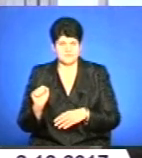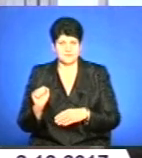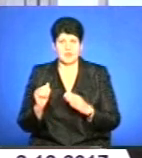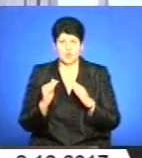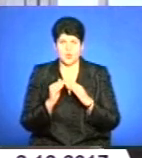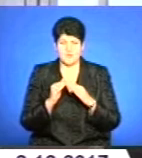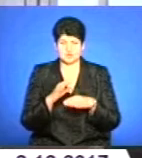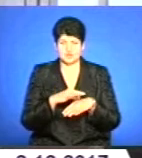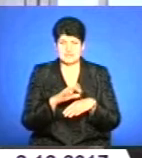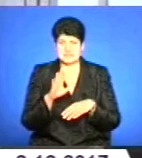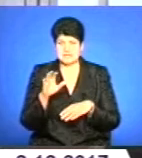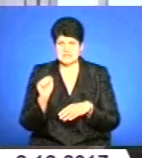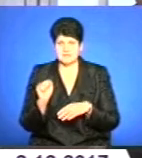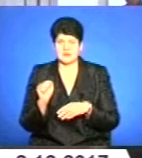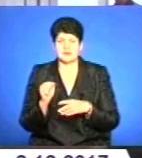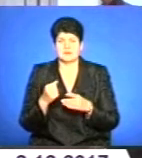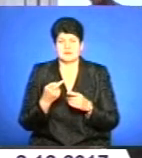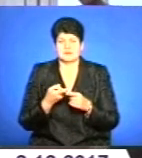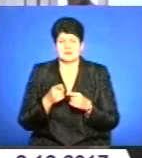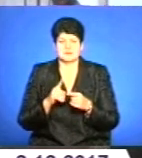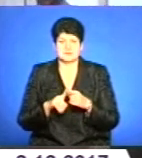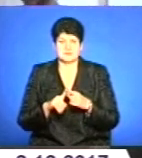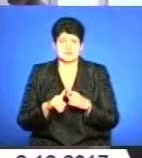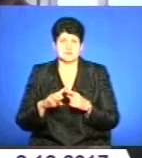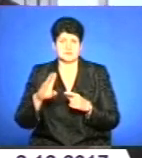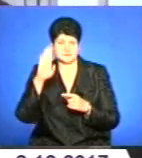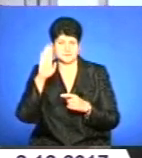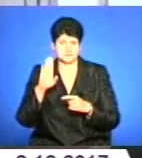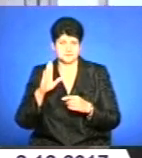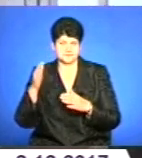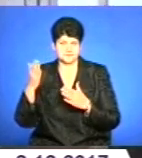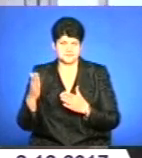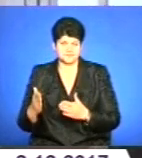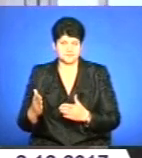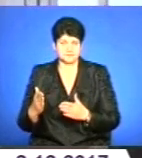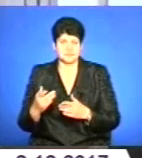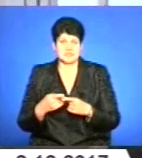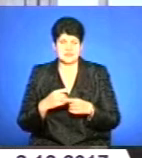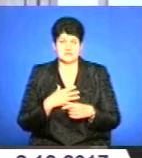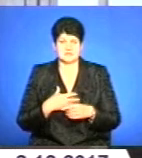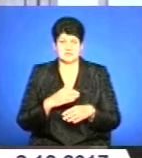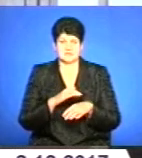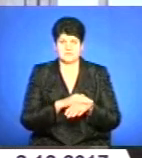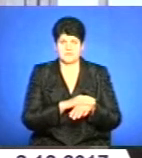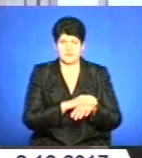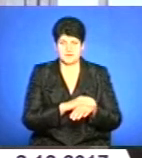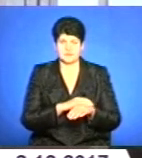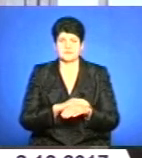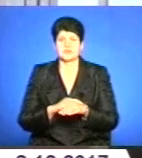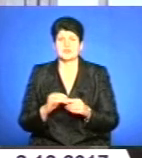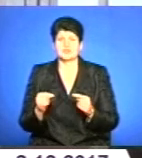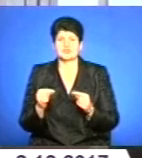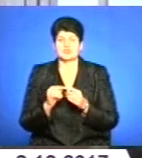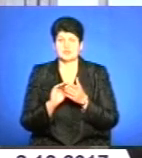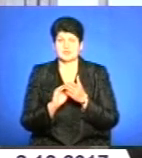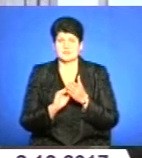домашнього насильства, а також з ознакою статі. Це теж додатковий такий важливий фактор. Друге, більш чітко прописано, що